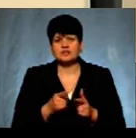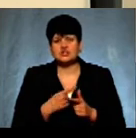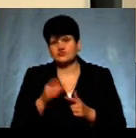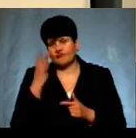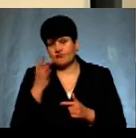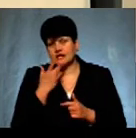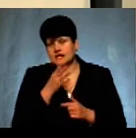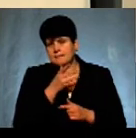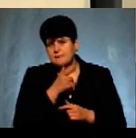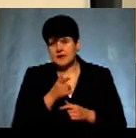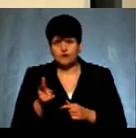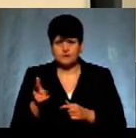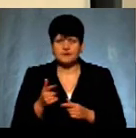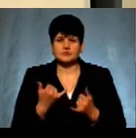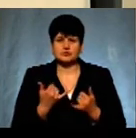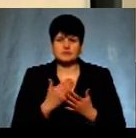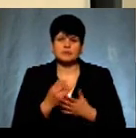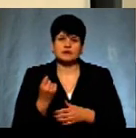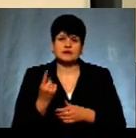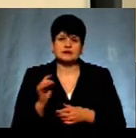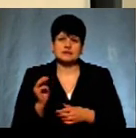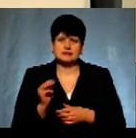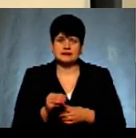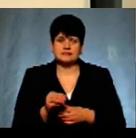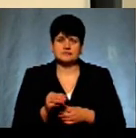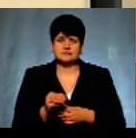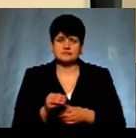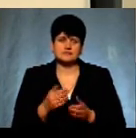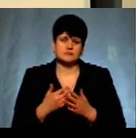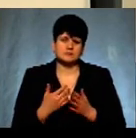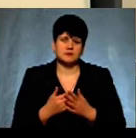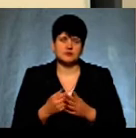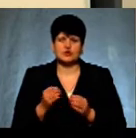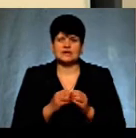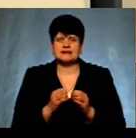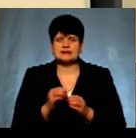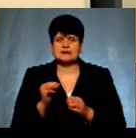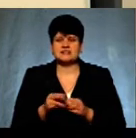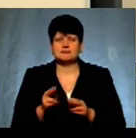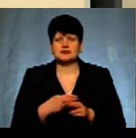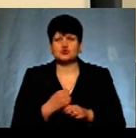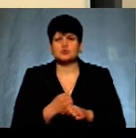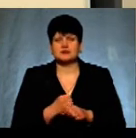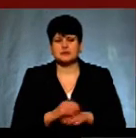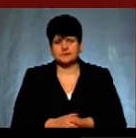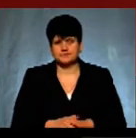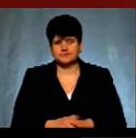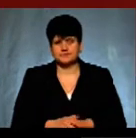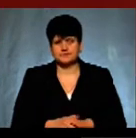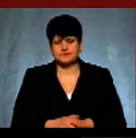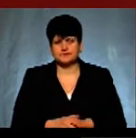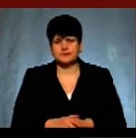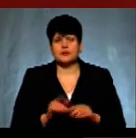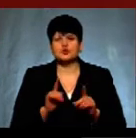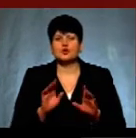період. На сьогодні ми маємо 11 тисяч, не 11, ми маємо майже 10 тисяч безробітних. Що може запропонувати